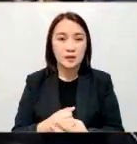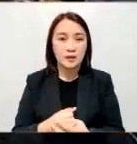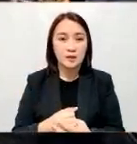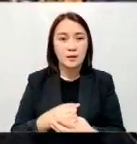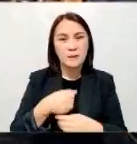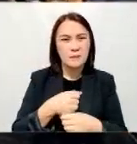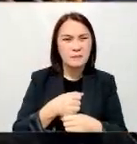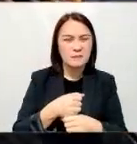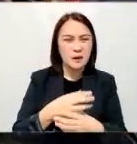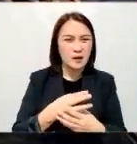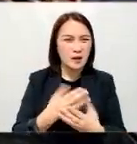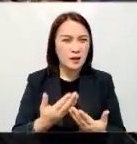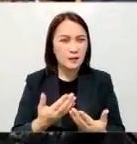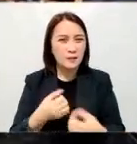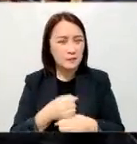agri, aqua,